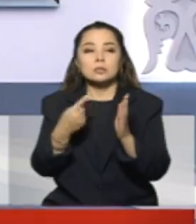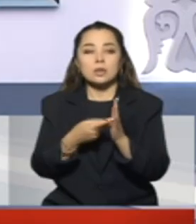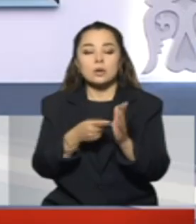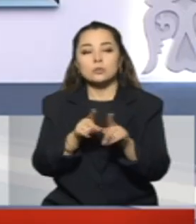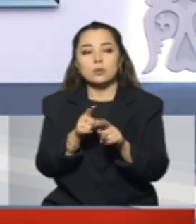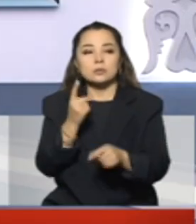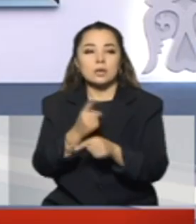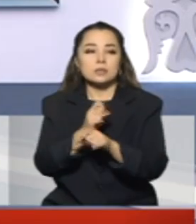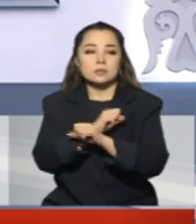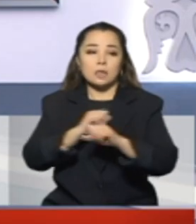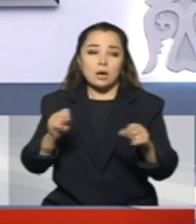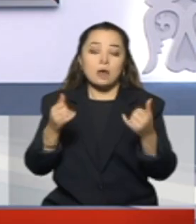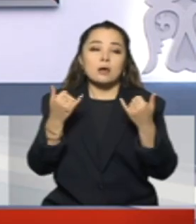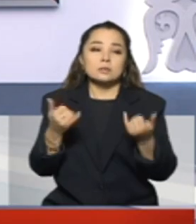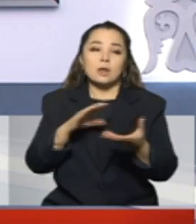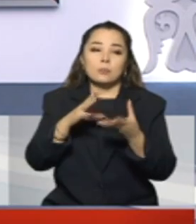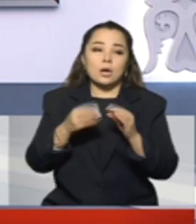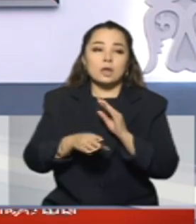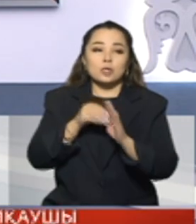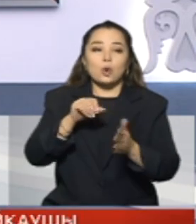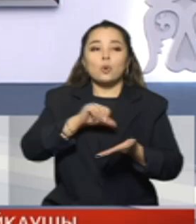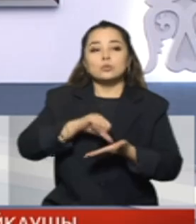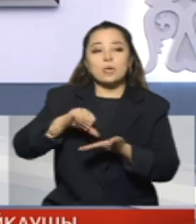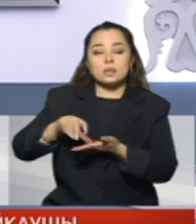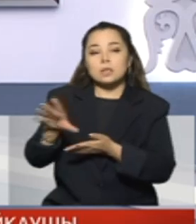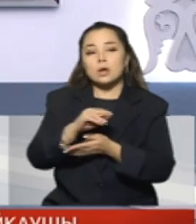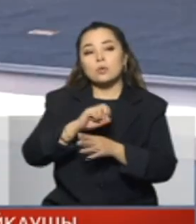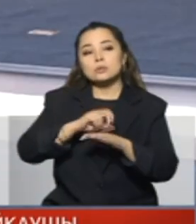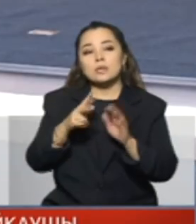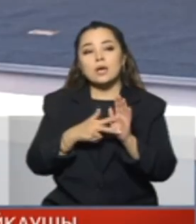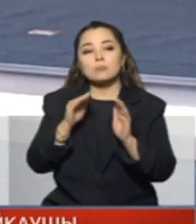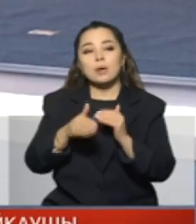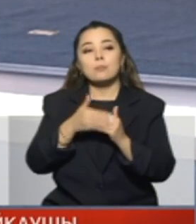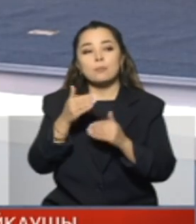жасауға болмайды. Референдум учаскелеріне 18 мың